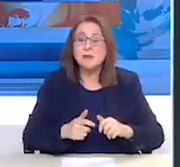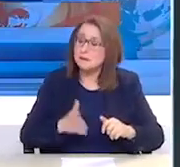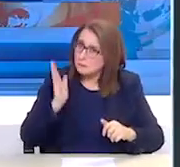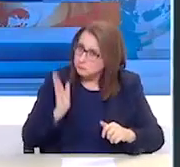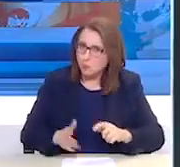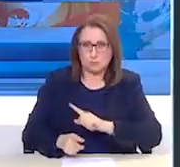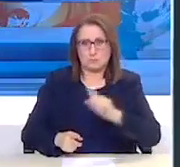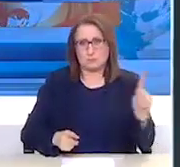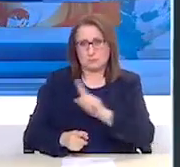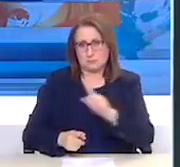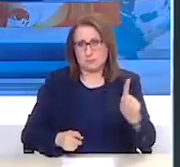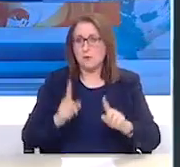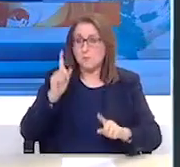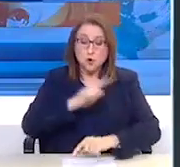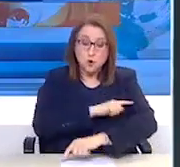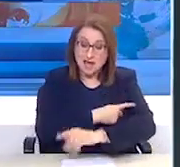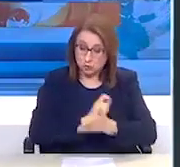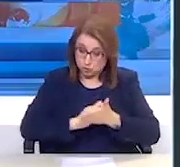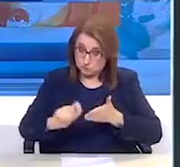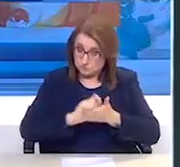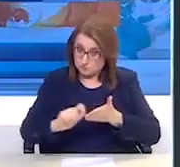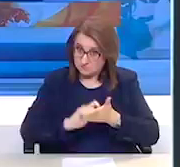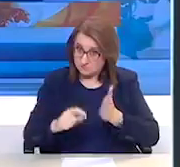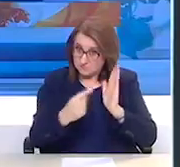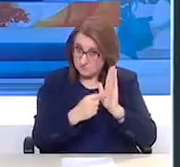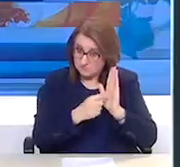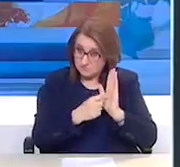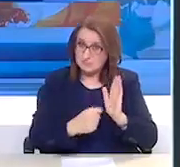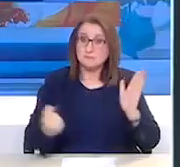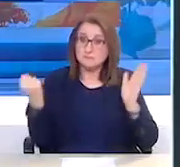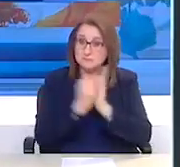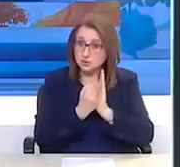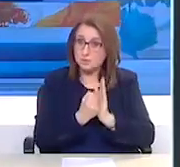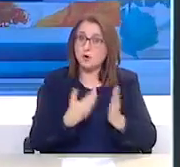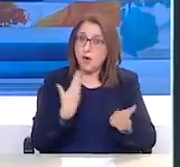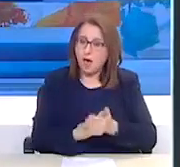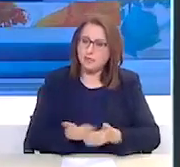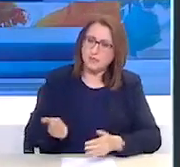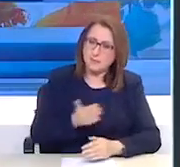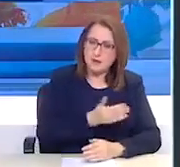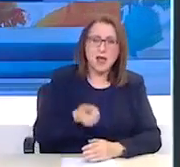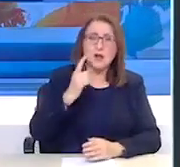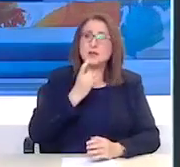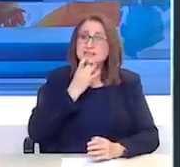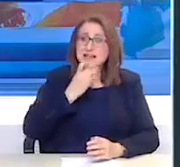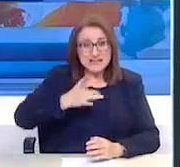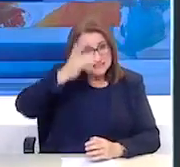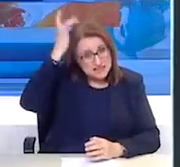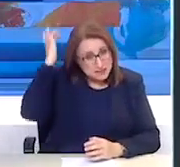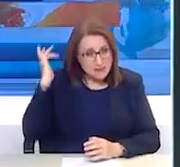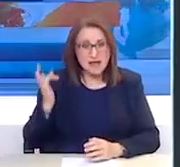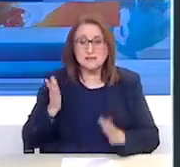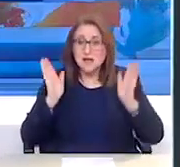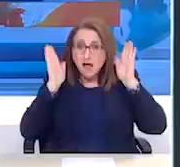και απαραίτητη γνωμοδότηση του γιατρού τους. Παιδιά με αυτισμό, συμπολίτες μας με σκλήρυνση κατά πλάκας, πολίτες σε φάσεις